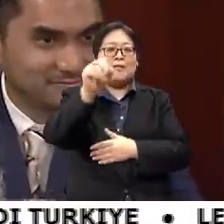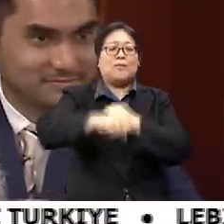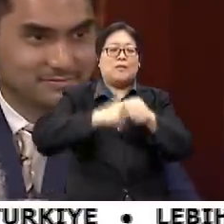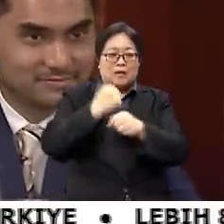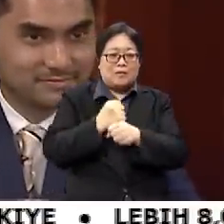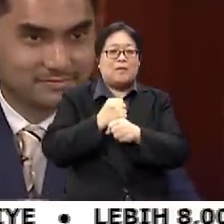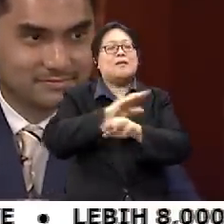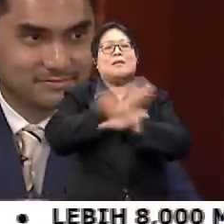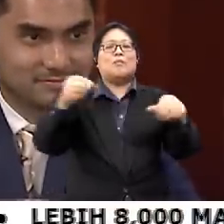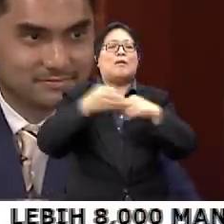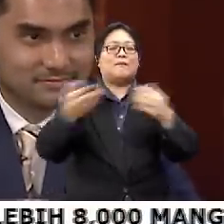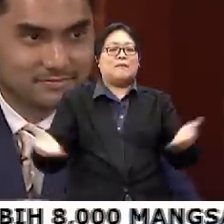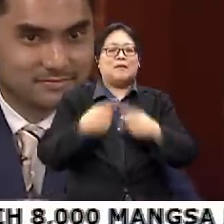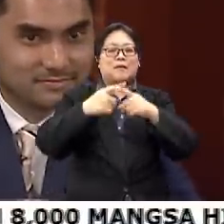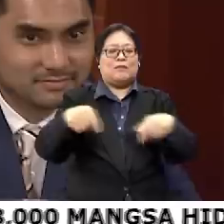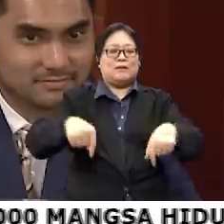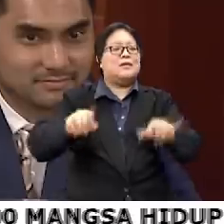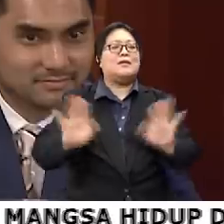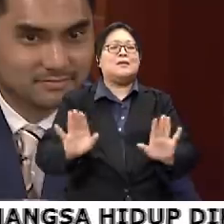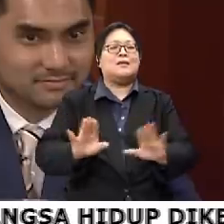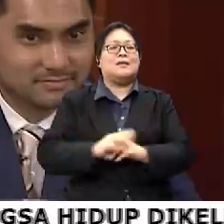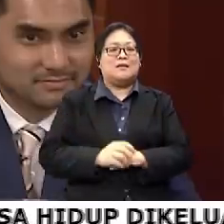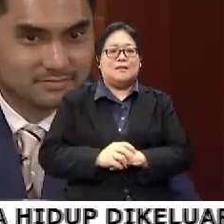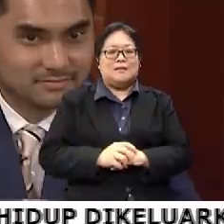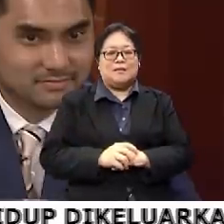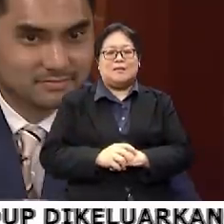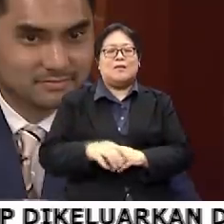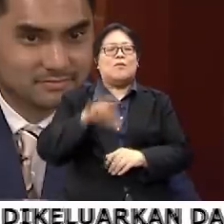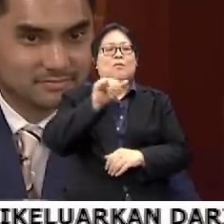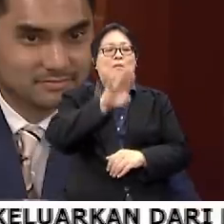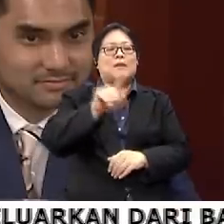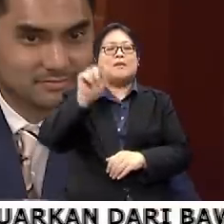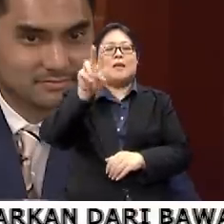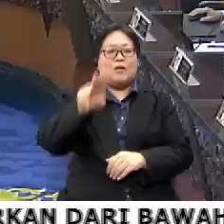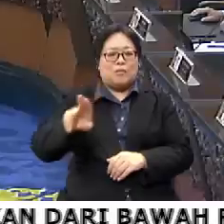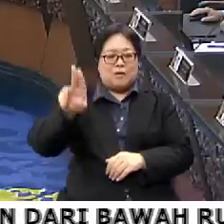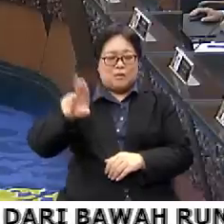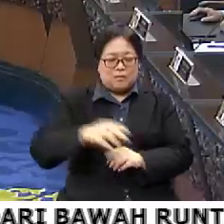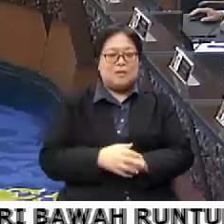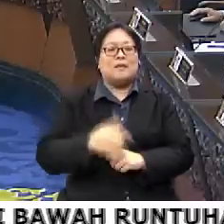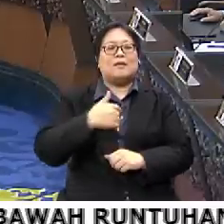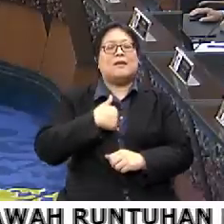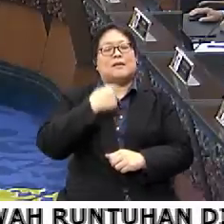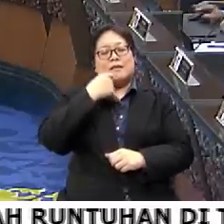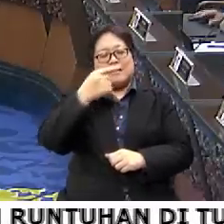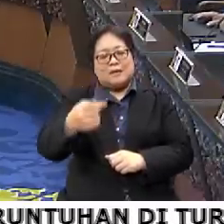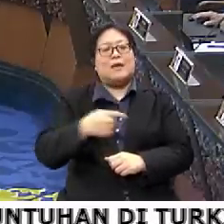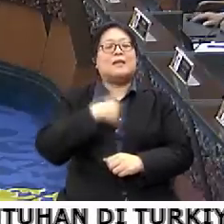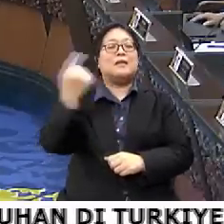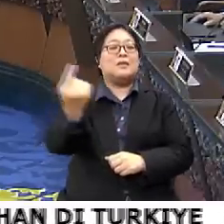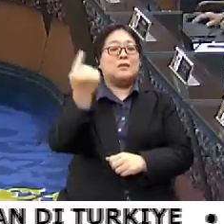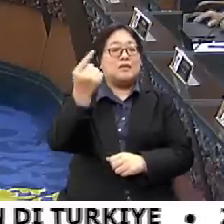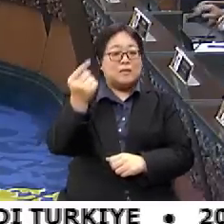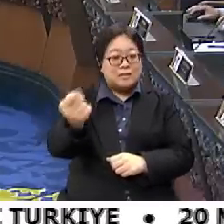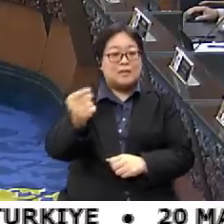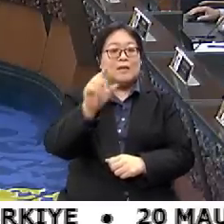kan, janganlah buat fitnah di Dewan yang mulia di sini kan. Yang berhormat Tawau. Ya. Yang berhormat Tawau, saya nak nyatakan salah seorang